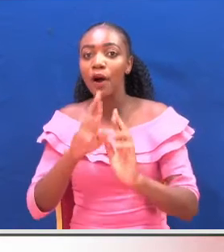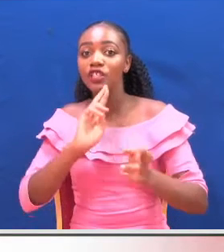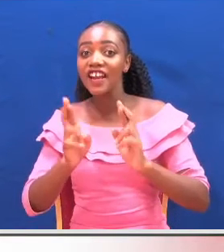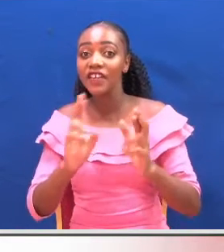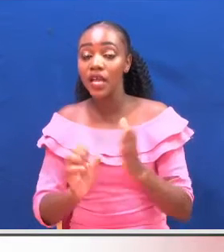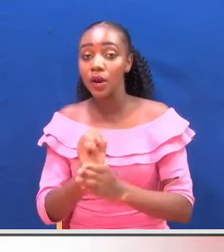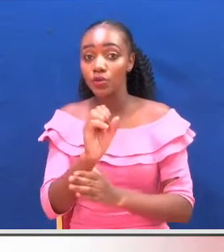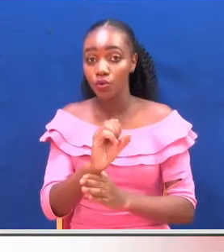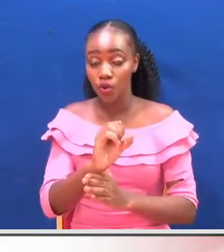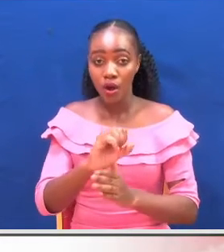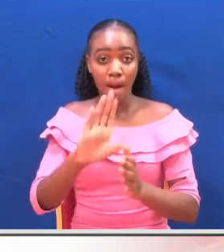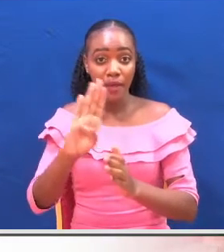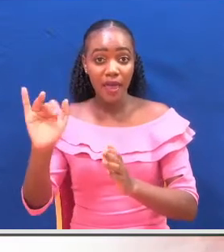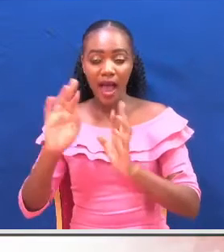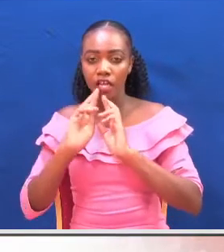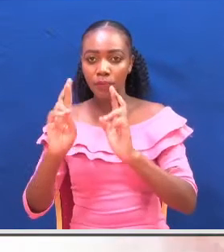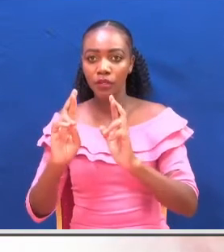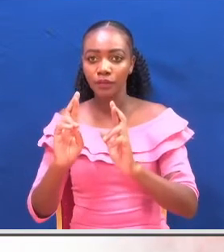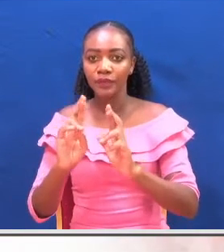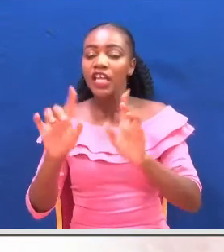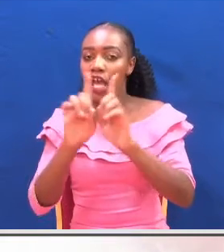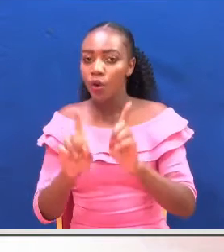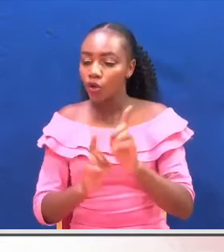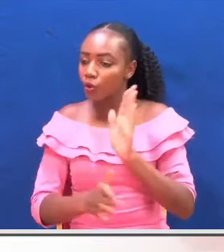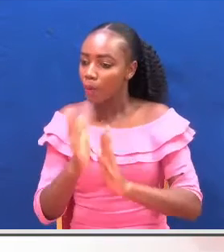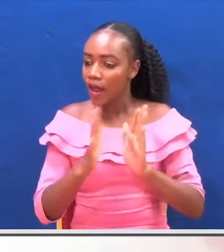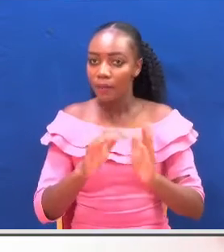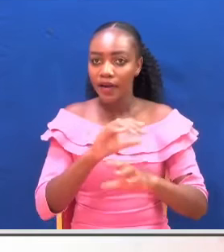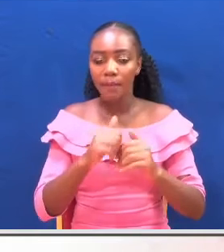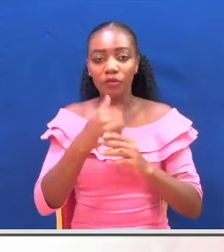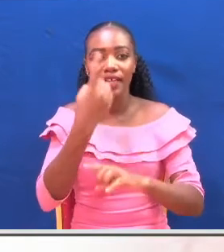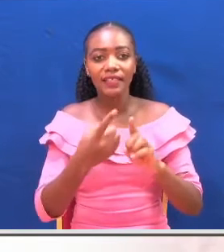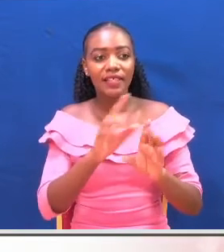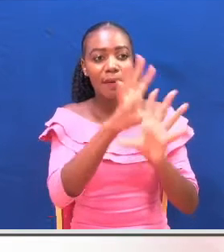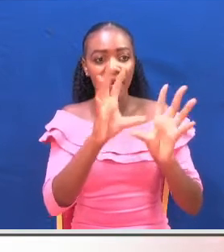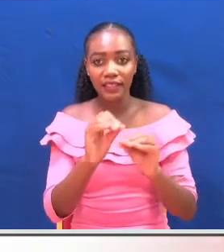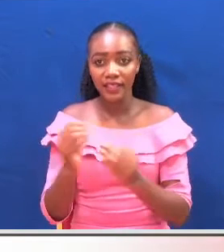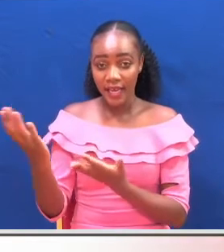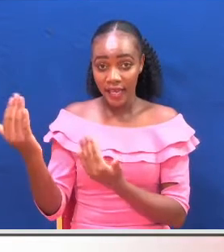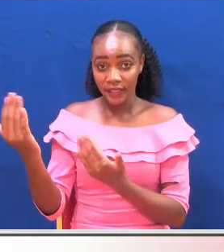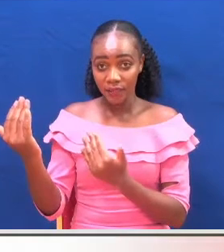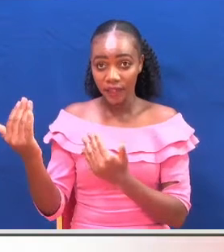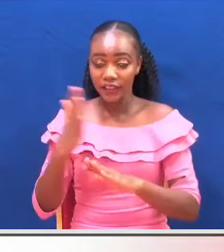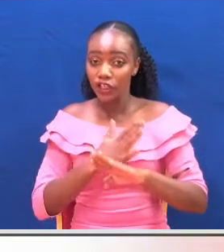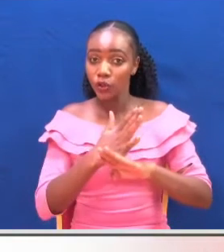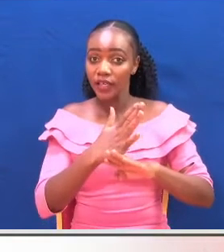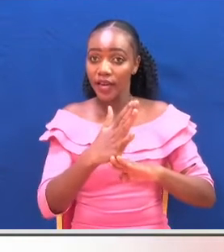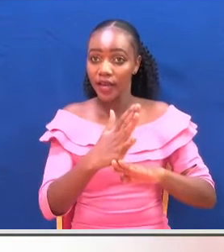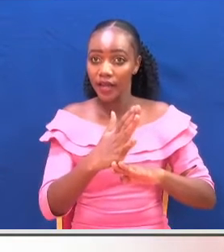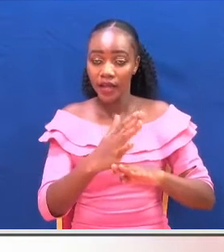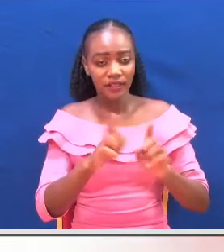ya katiba BBI, shughuli ya kuandaa bajeti ya mwaka ujao vilevile inatarajiwa kucheleweshwa kati ya